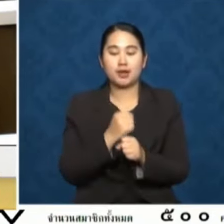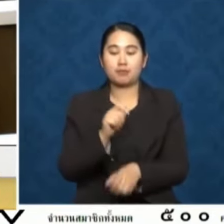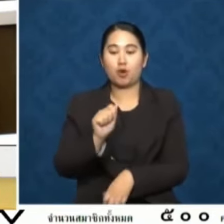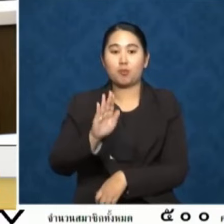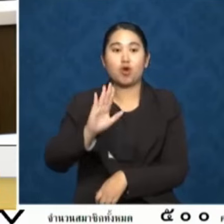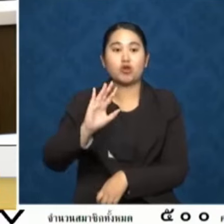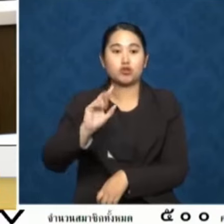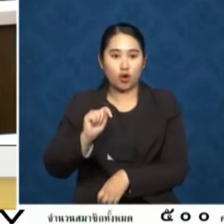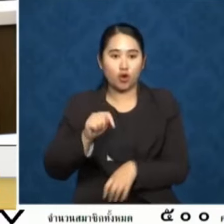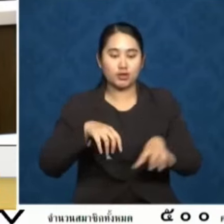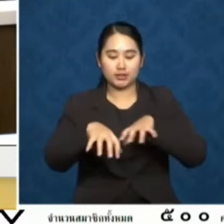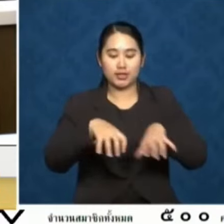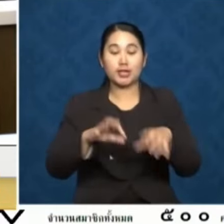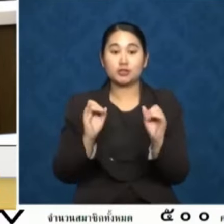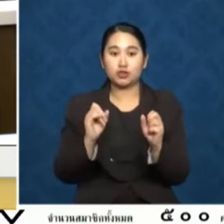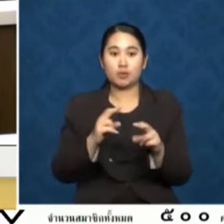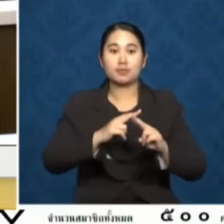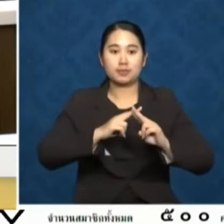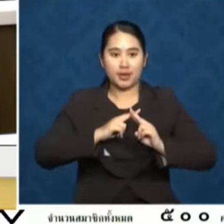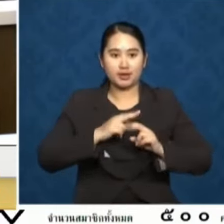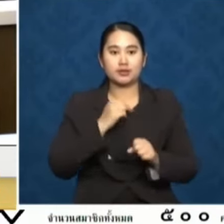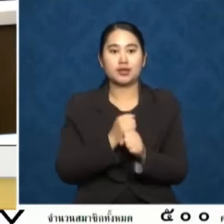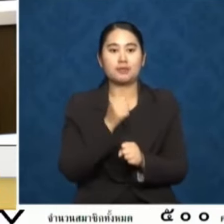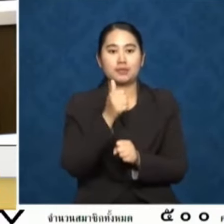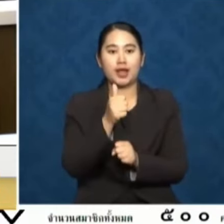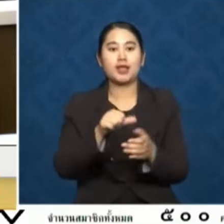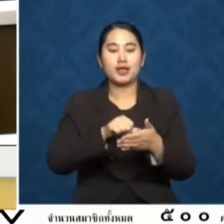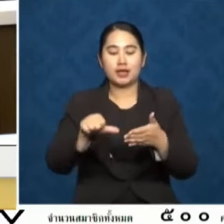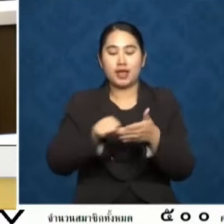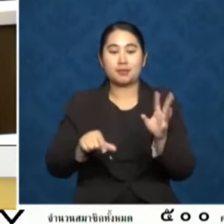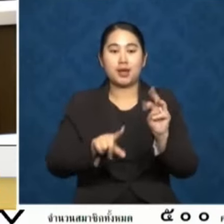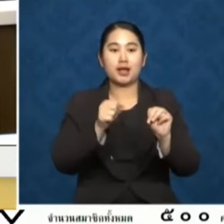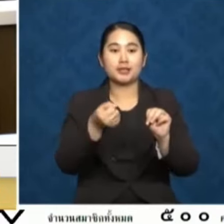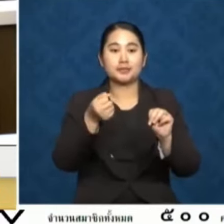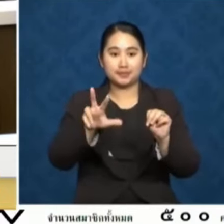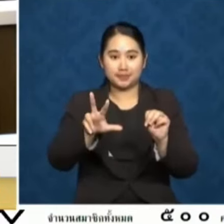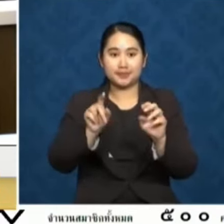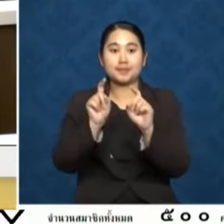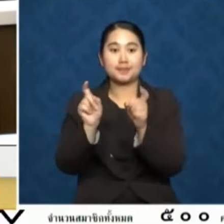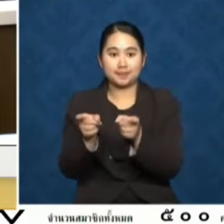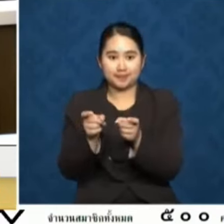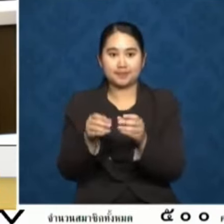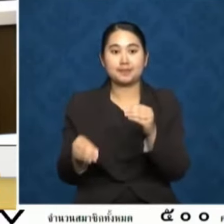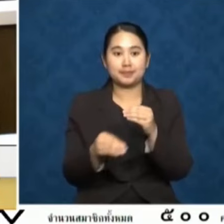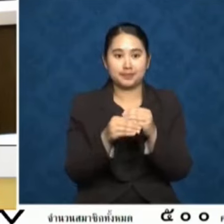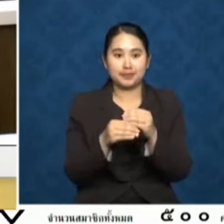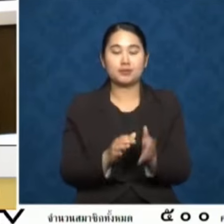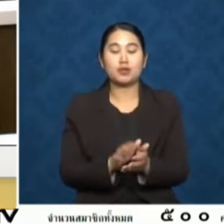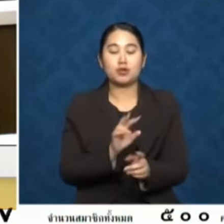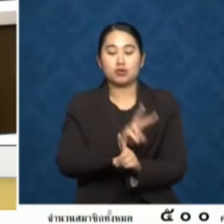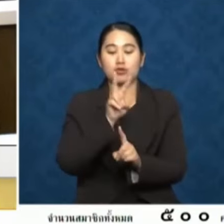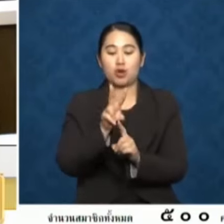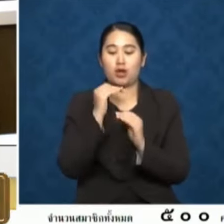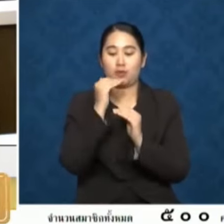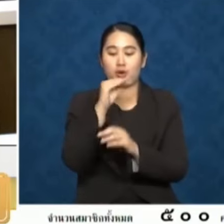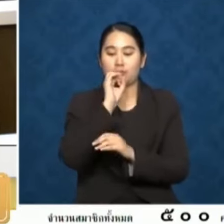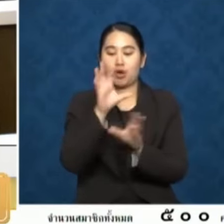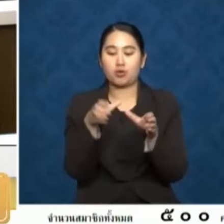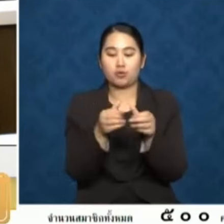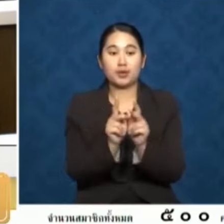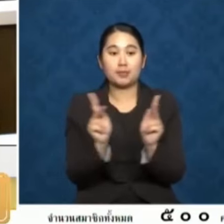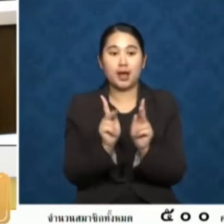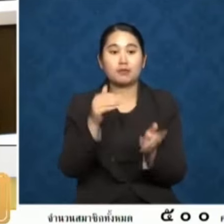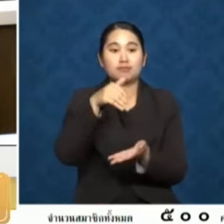องแก้ไขเพิ่มเติมมาตรา13ครับในวงเล็บ 2. กำหนดให้คณะกรรมการกลางข้าราช